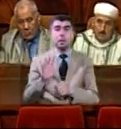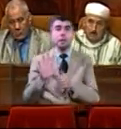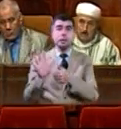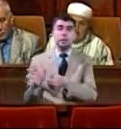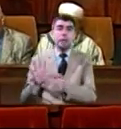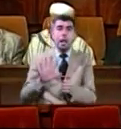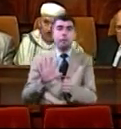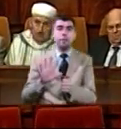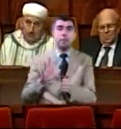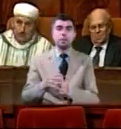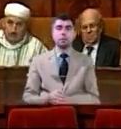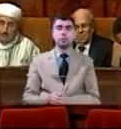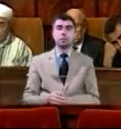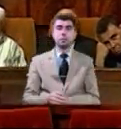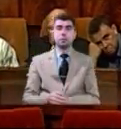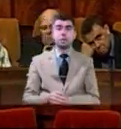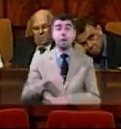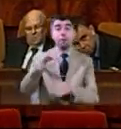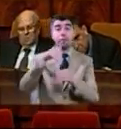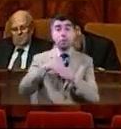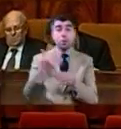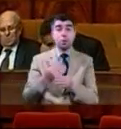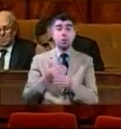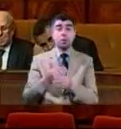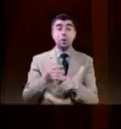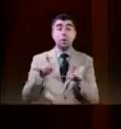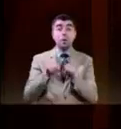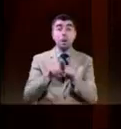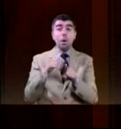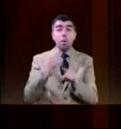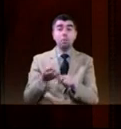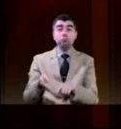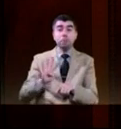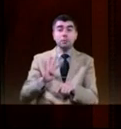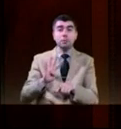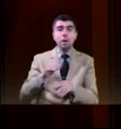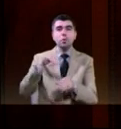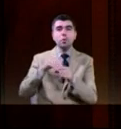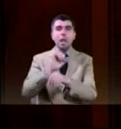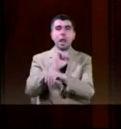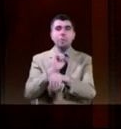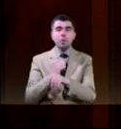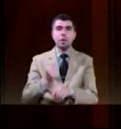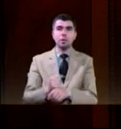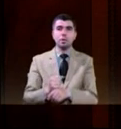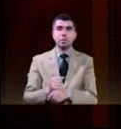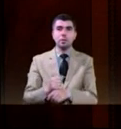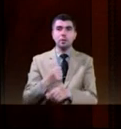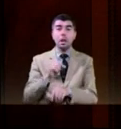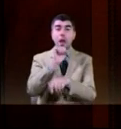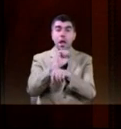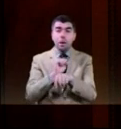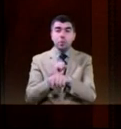درهم، المعدل ديال التقاعد في الار سي ار 4000 درهم، المعدل ديال التقاعد في السي ان اس